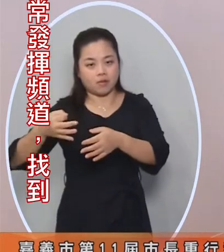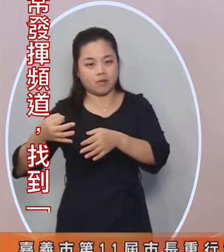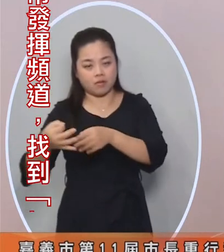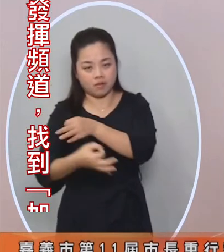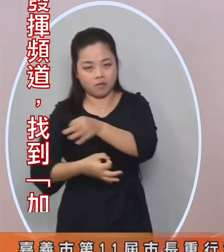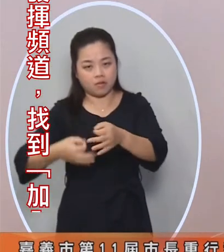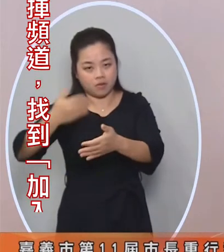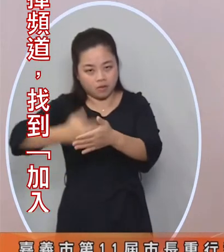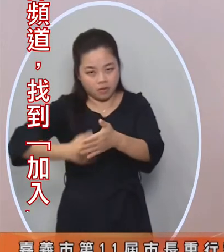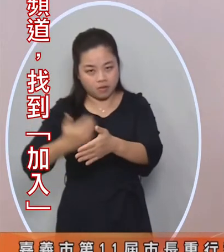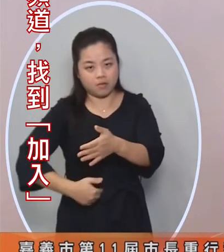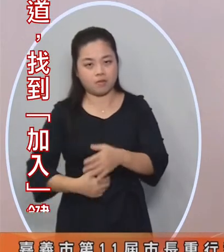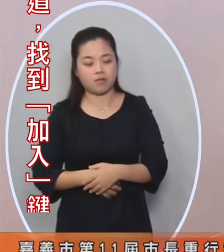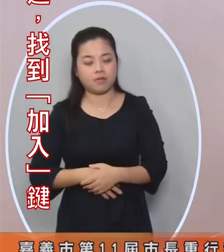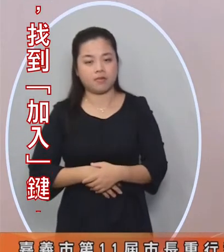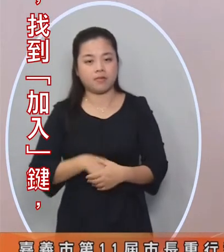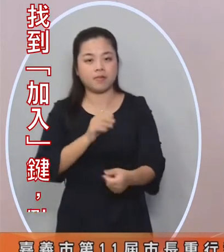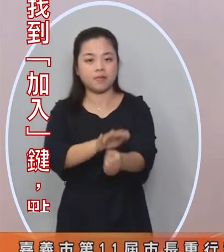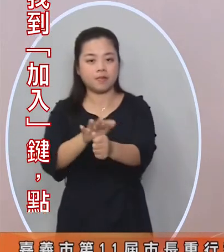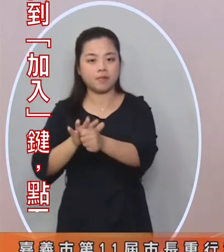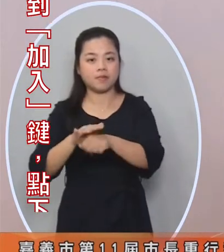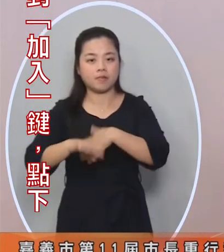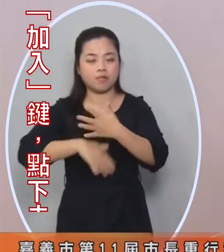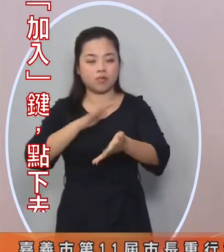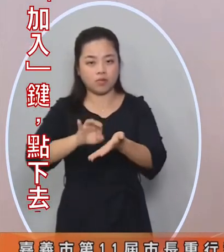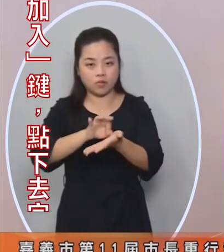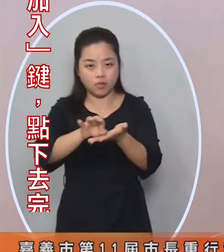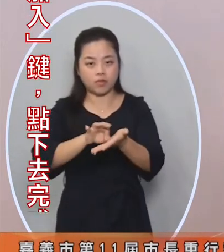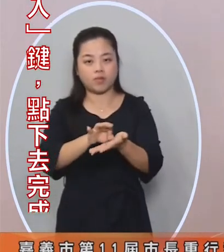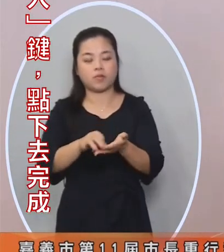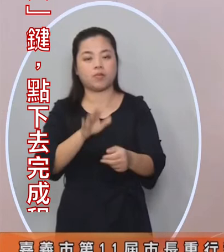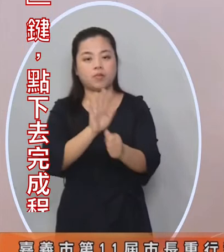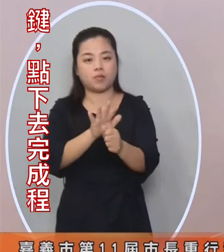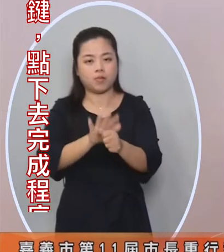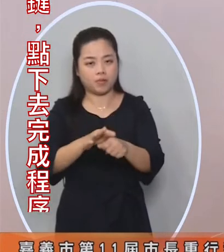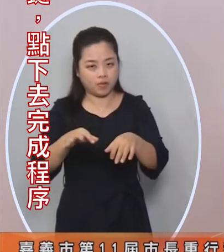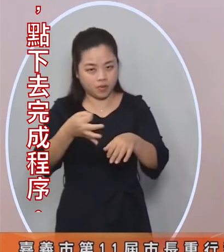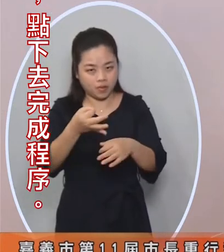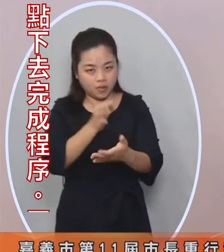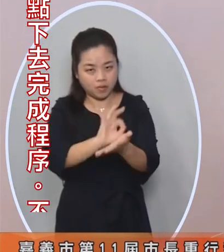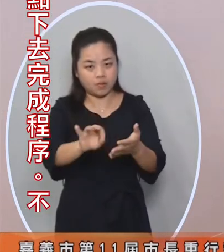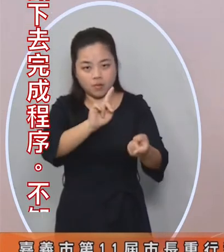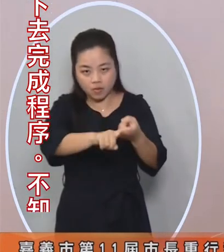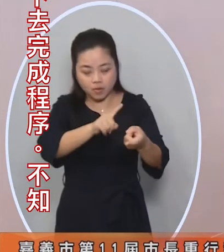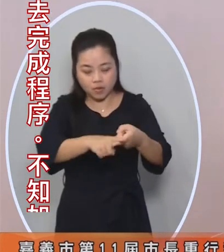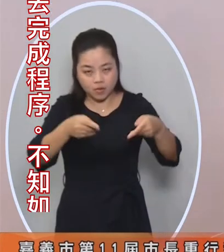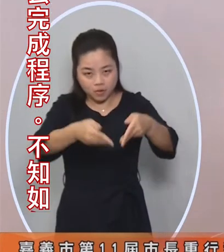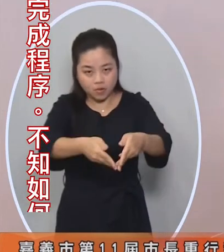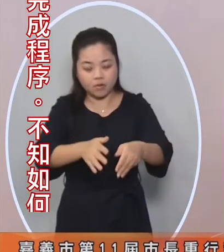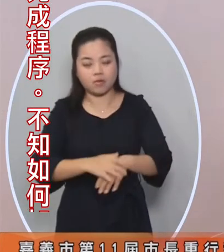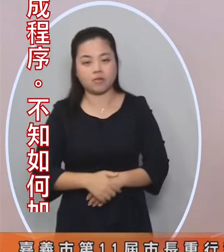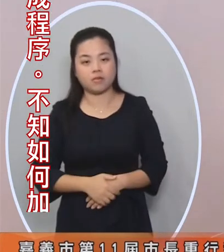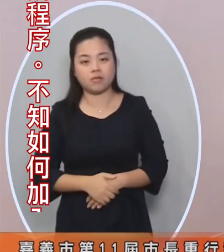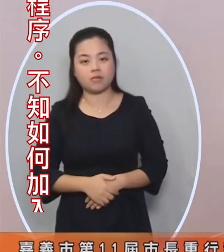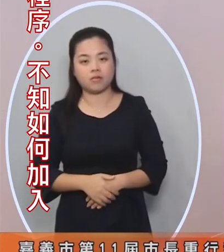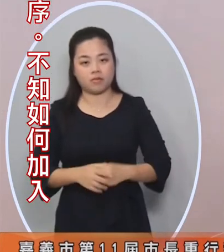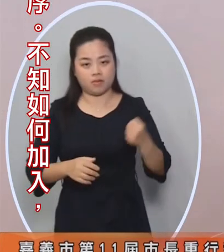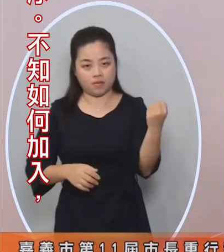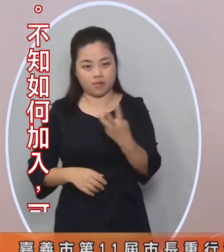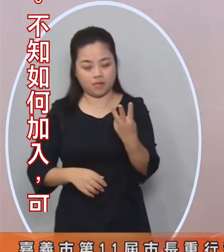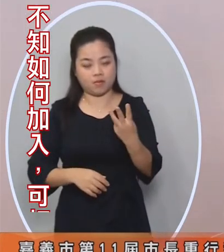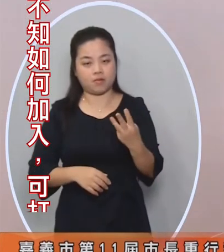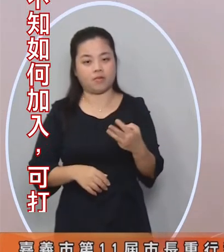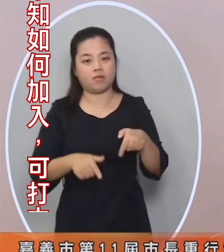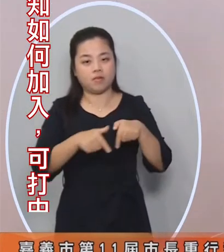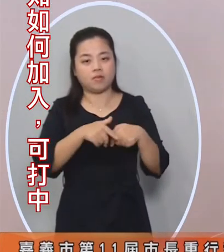法我们才有个办法更有效的来统筹我们的经费要用在哪里，三心、哦、这个才有办法解